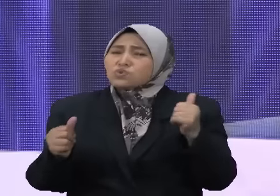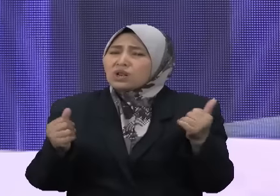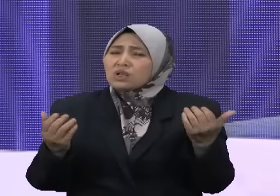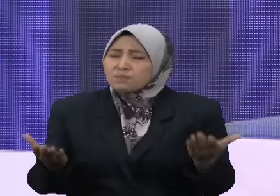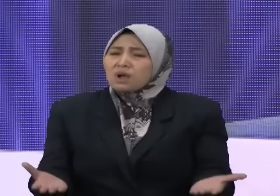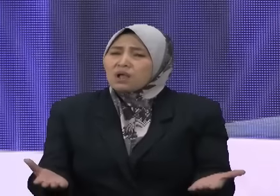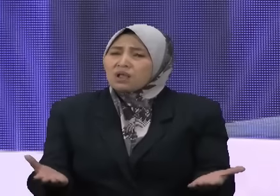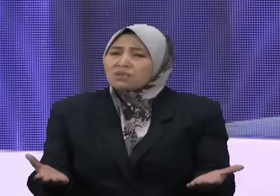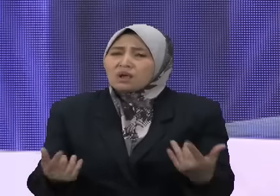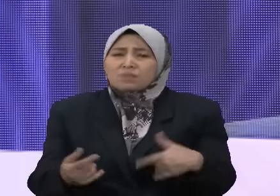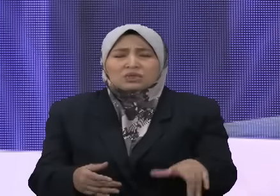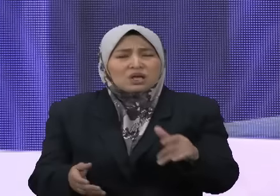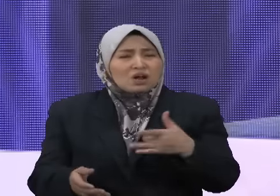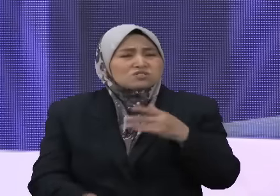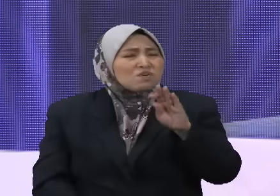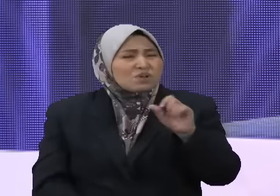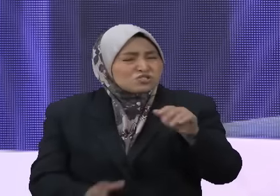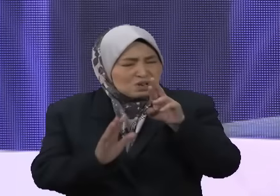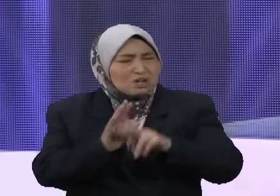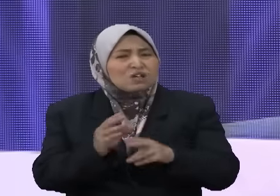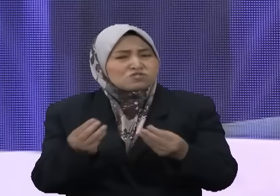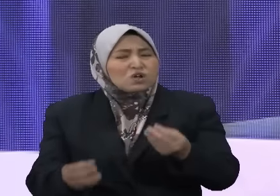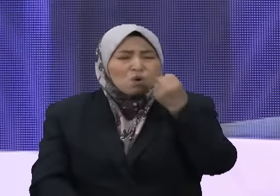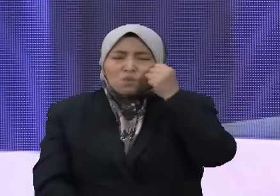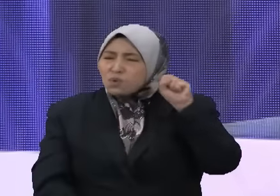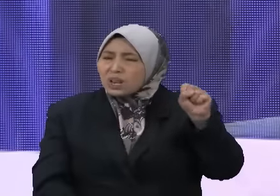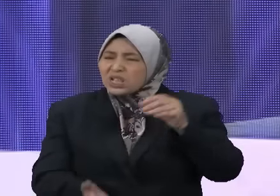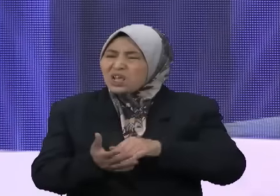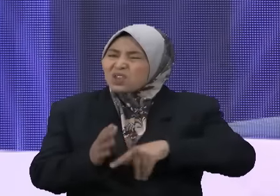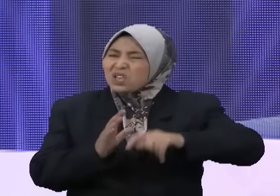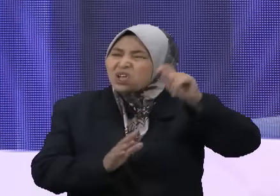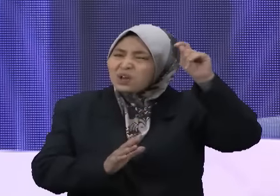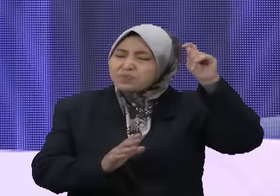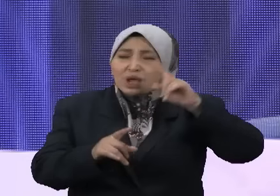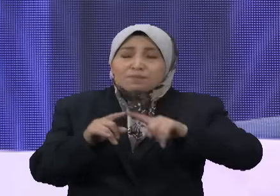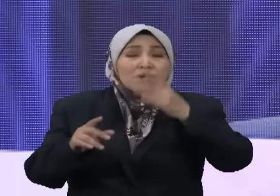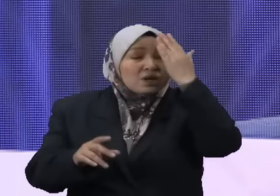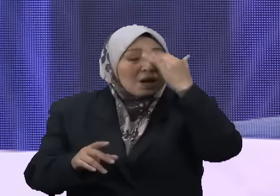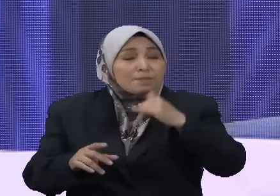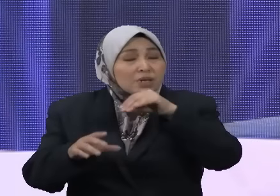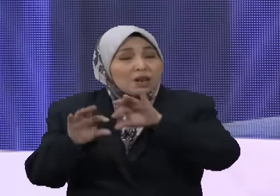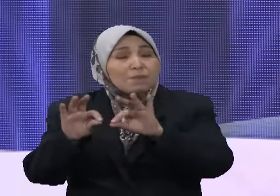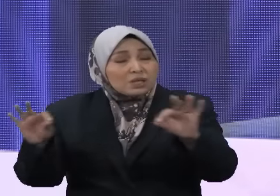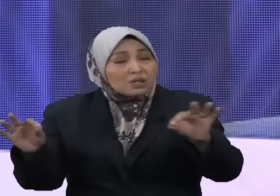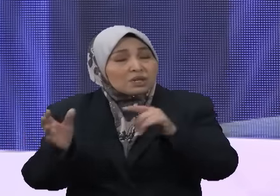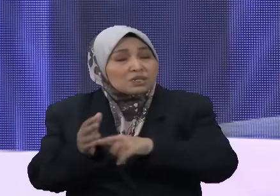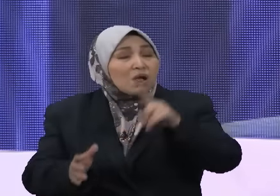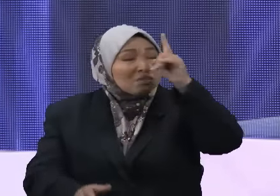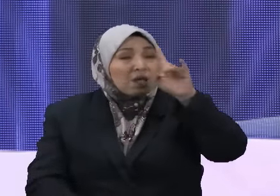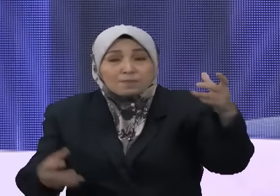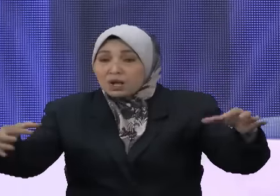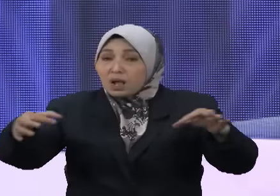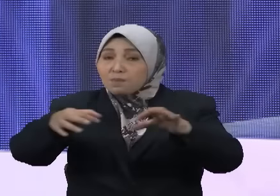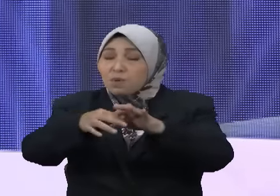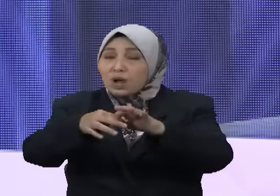kufurlah kan biasanya fasik ni rendah sikit kufur ini lebih lebih tinggi tetapi Mengapa di dalam ayat ini Allah Subhanahu waala menggabungkan